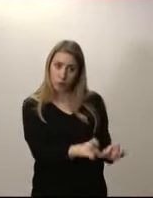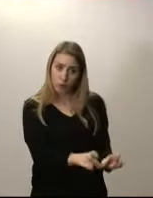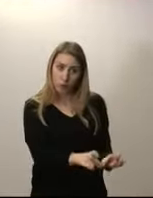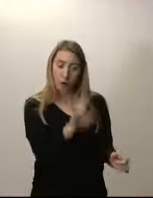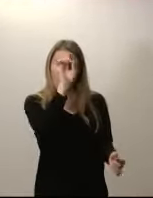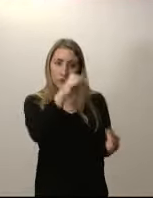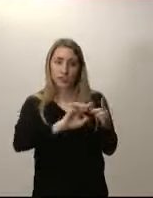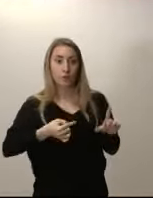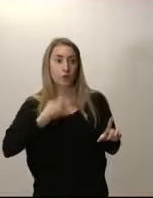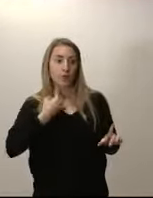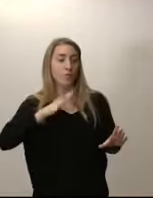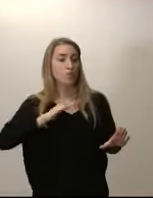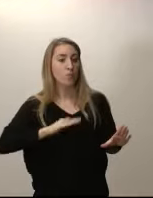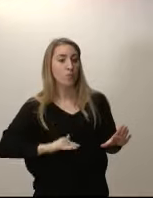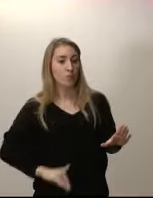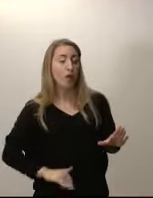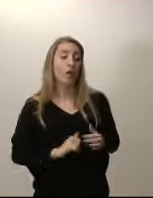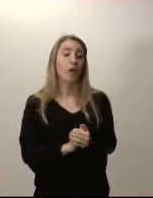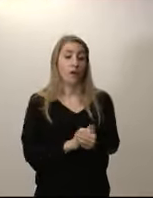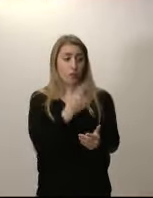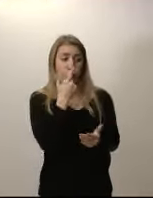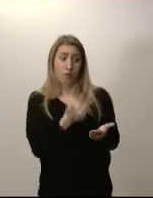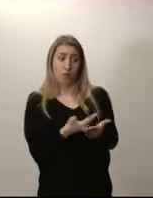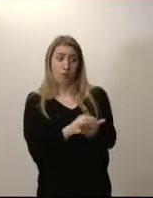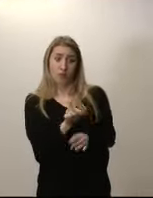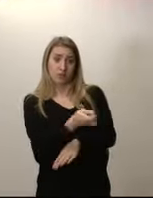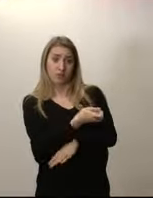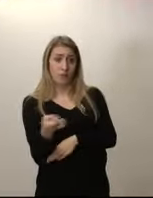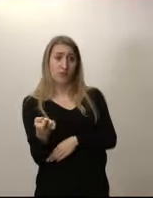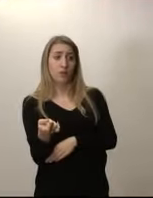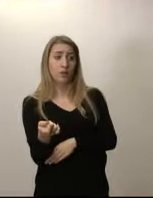moins supporter cet endettement. Mais je trouve que c'est tout à fait normal et naturel.